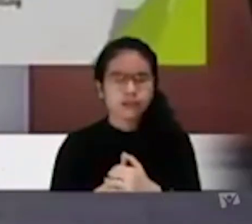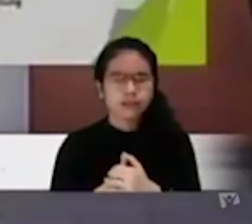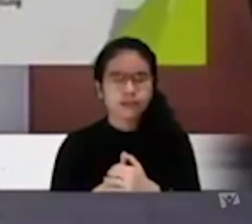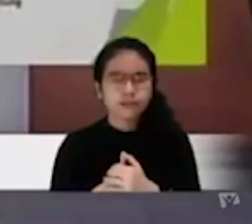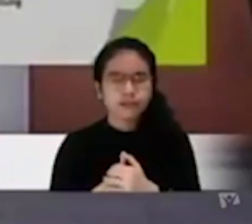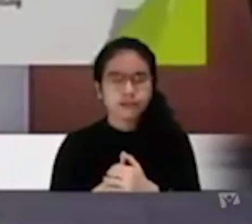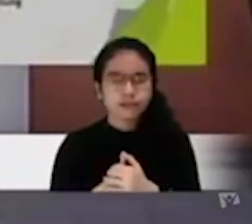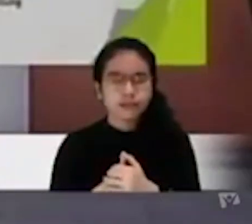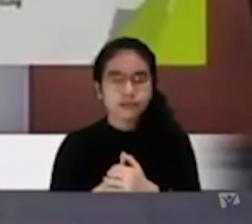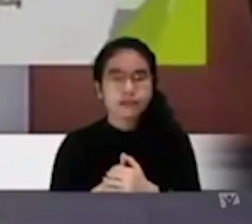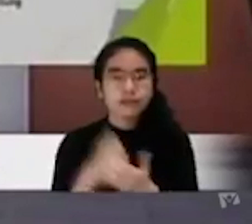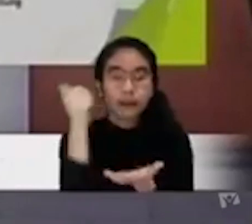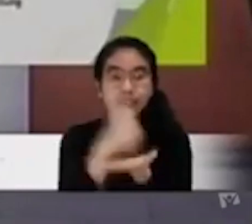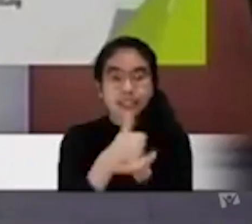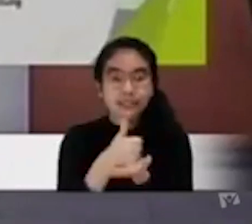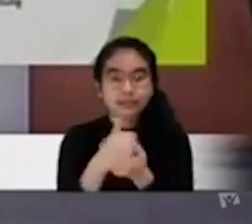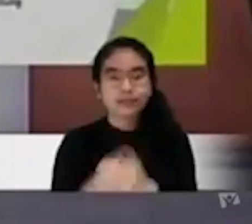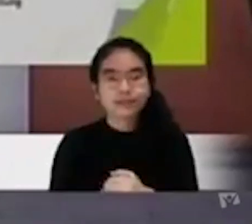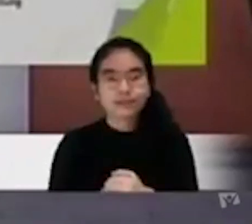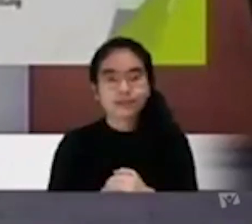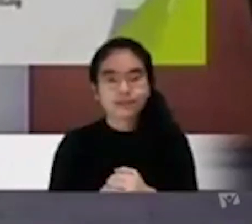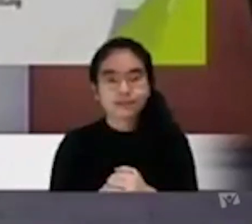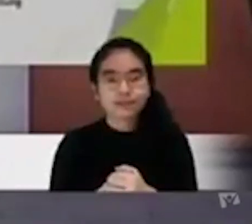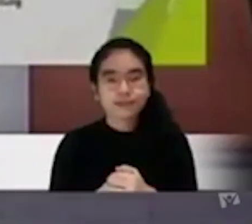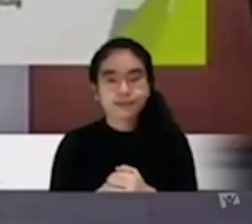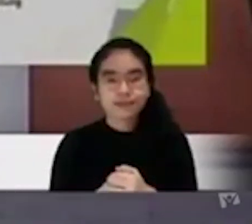Sekali lagi, shalom, selamat hari Sabat.